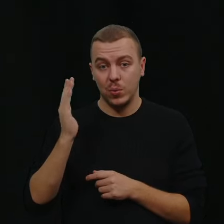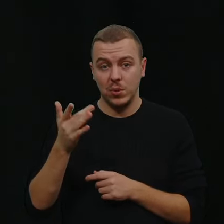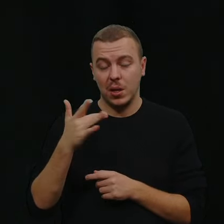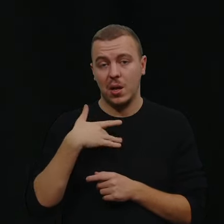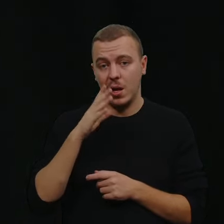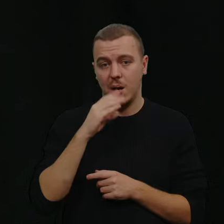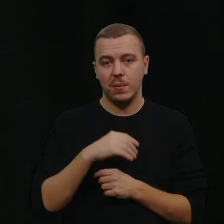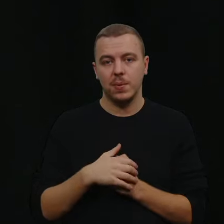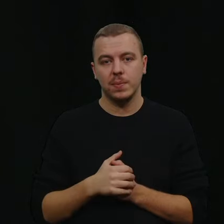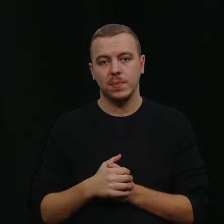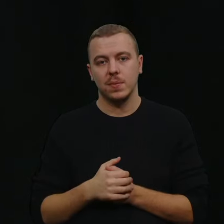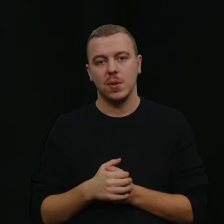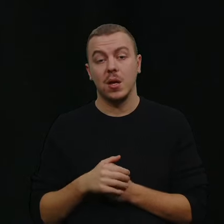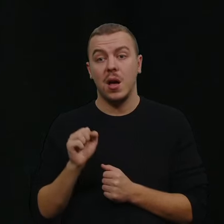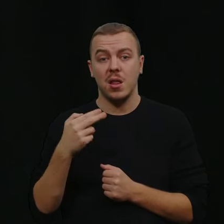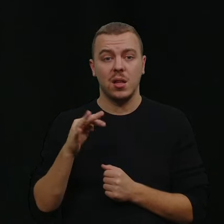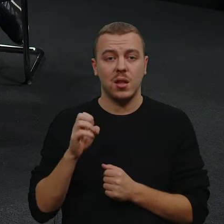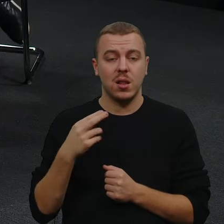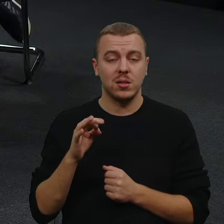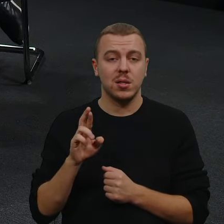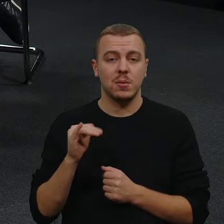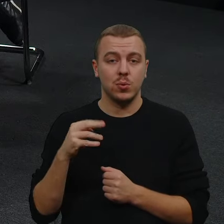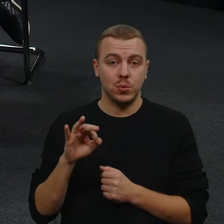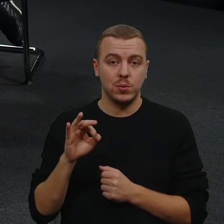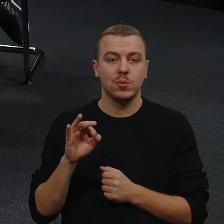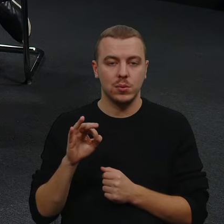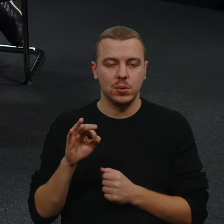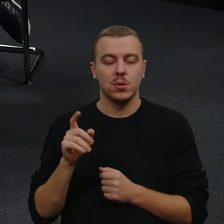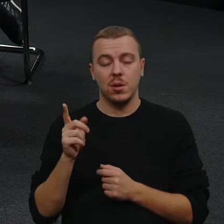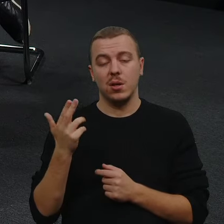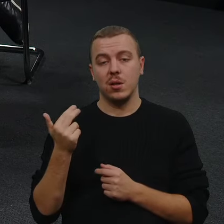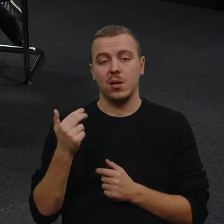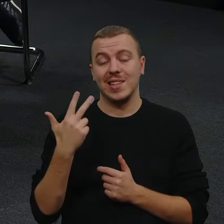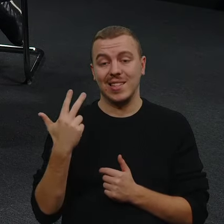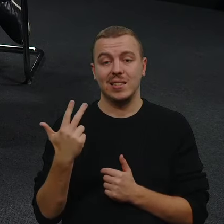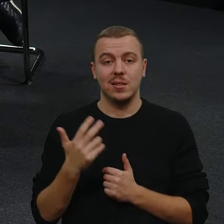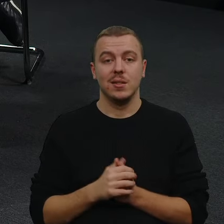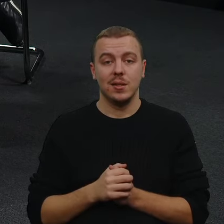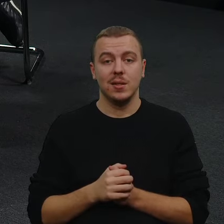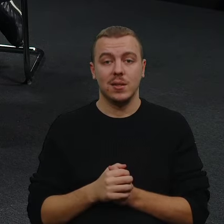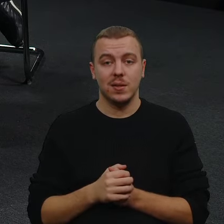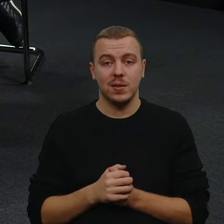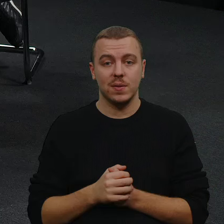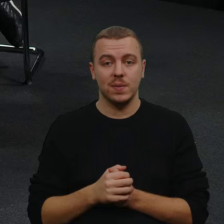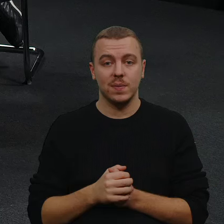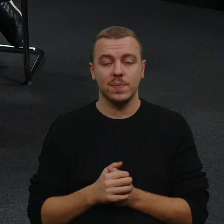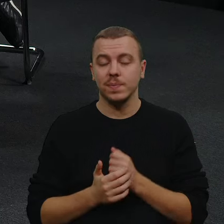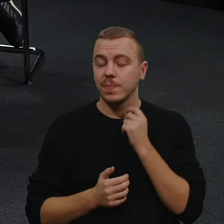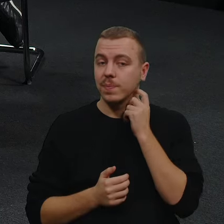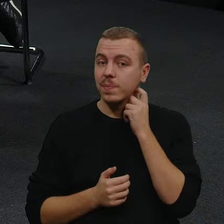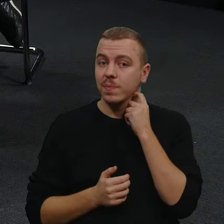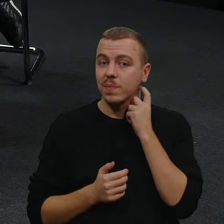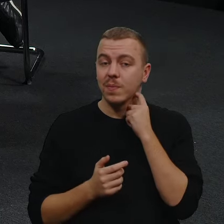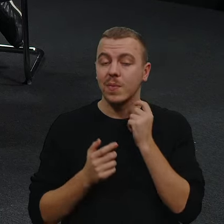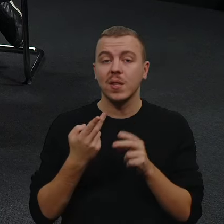matau. Ponas Antanas Vinkus, regionų partijos kandidatas. Teisingai, tai Antanas Vinkus, tai išėjęs į antrą turą. Daugiau